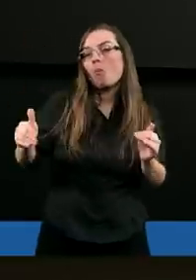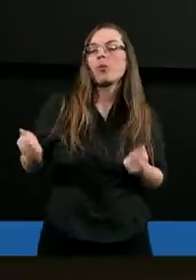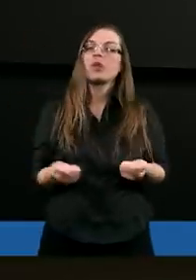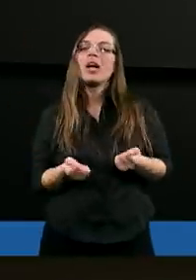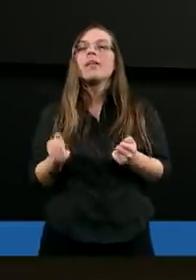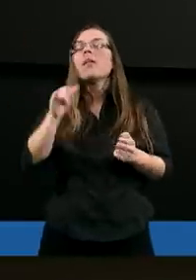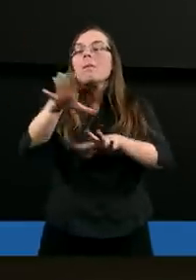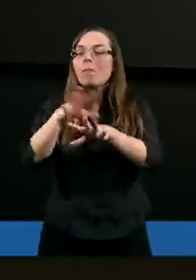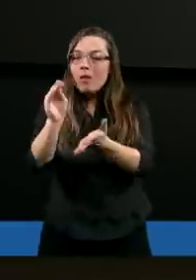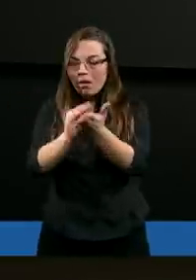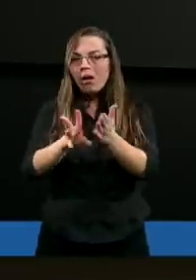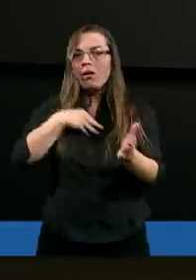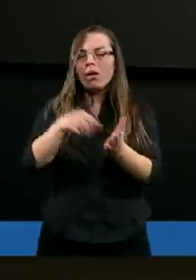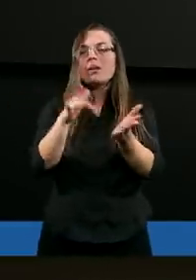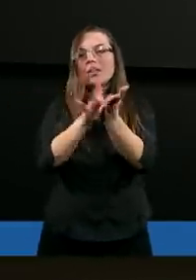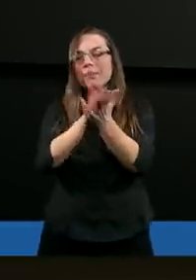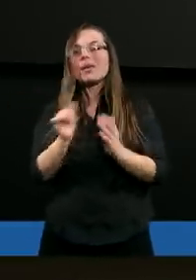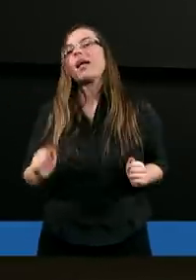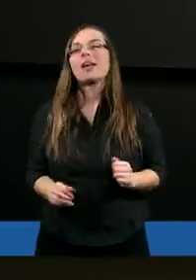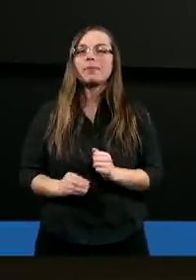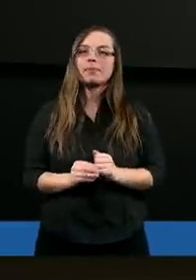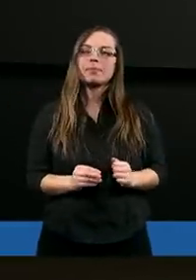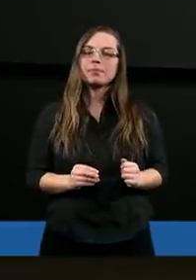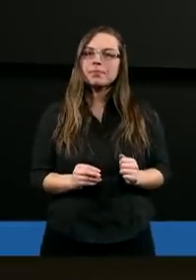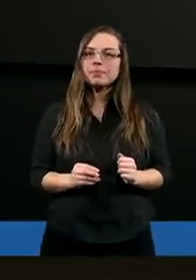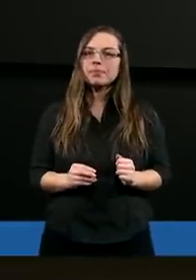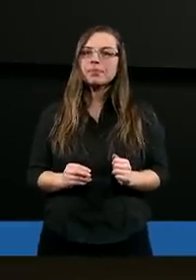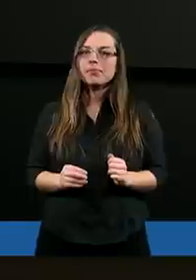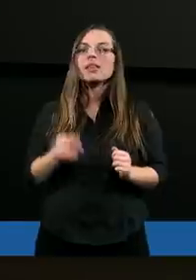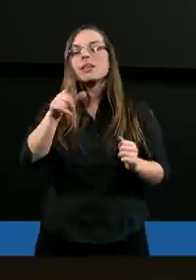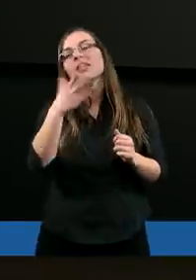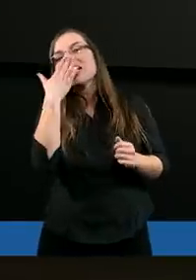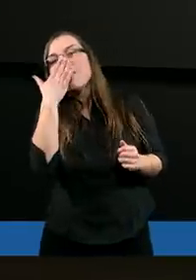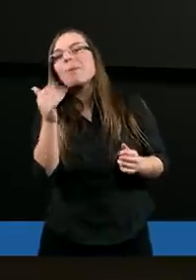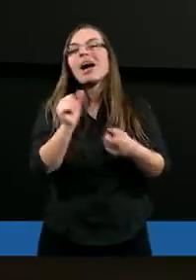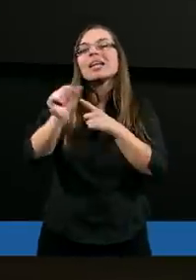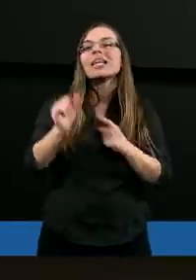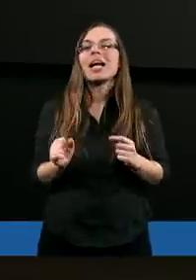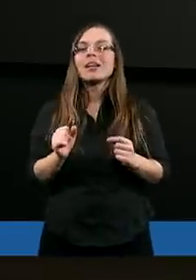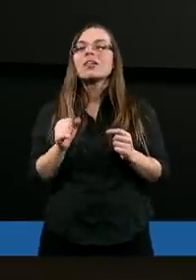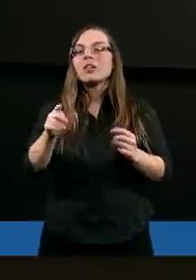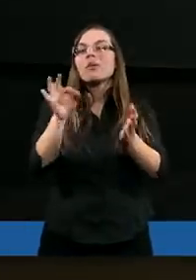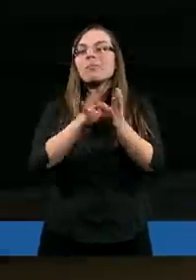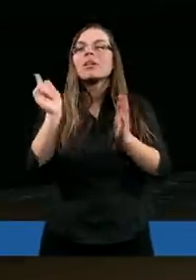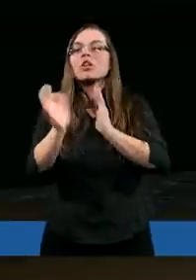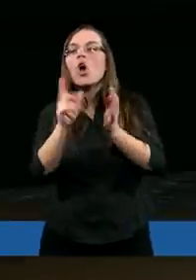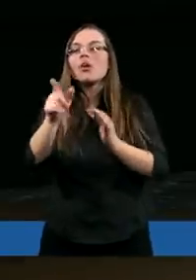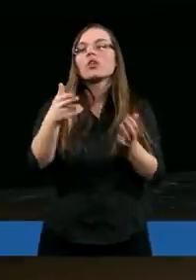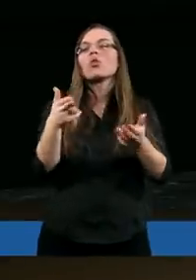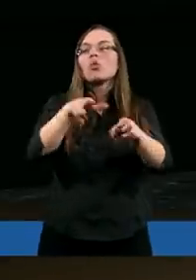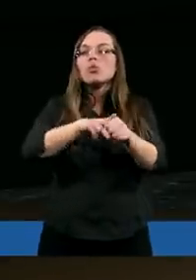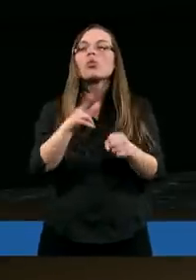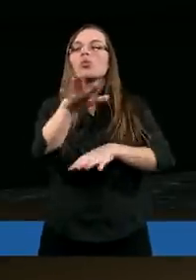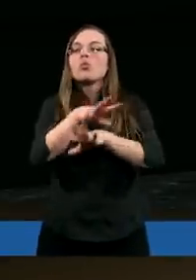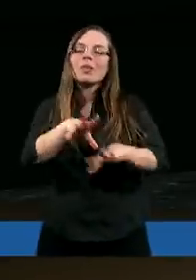znajdujemy w Piśmie Świętym? No, należałoby przypomnieć sobie chyba te dalsze funkcje, które